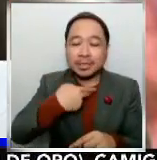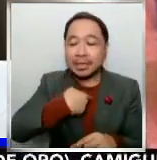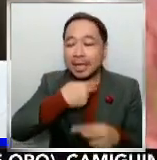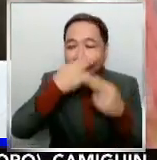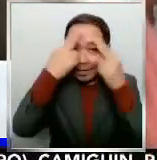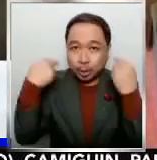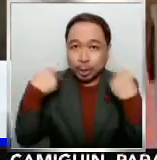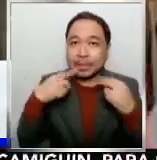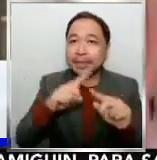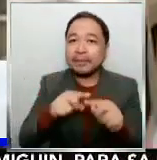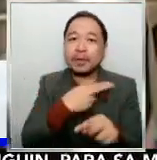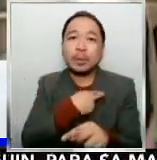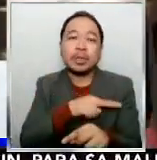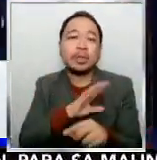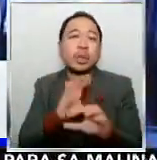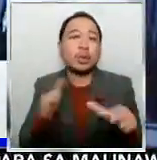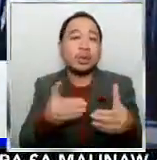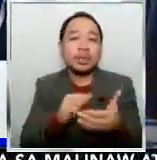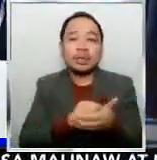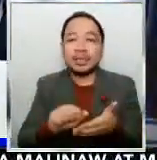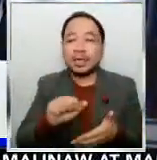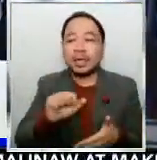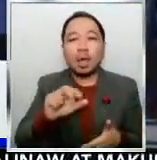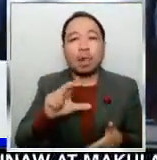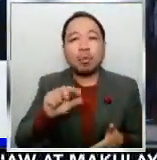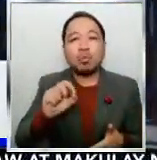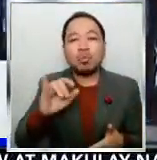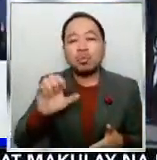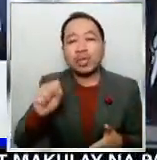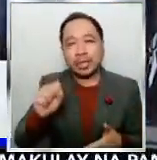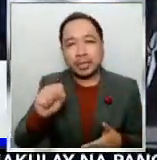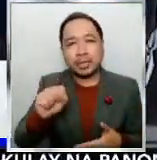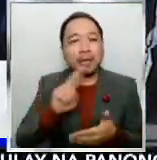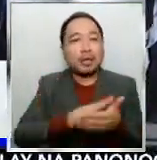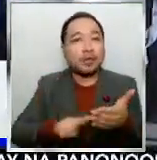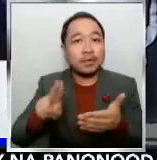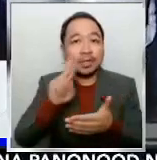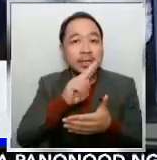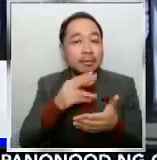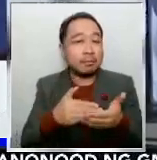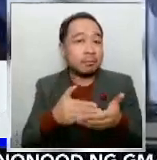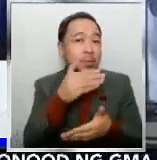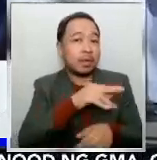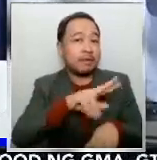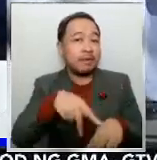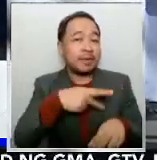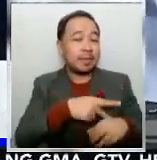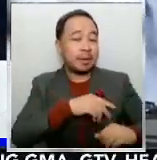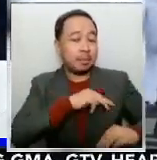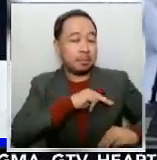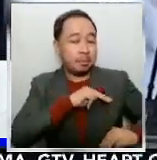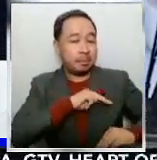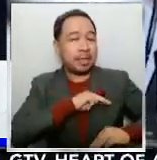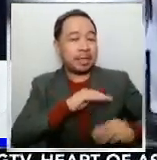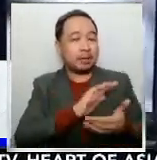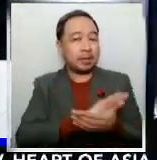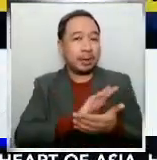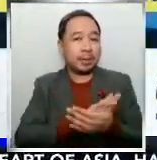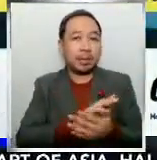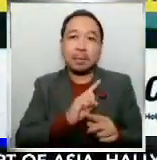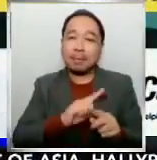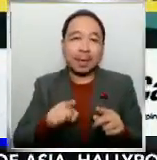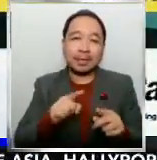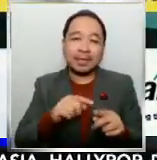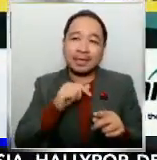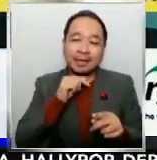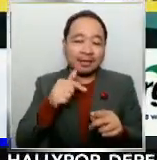organizations sa St. Louis University. Dumalaw din siya sa Philippine Military Academy pero hindi ito pinakunan sa media.